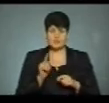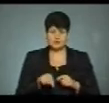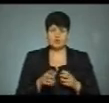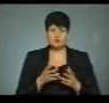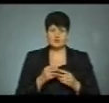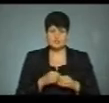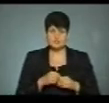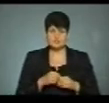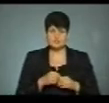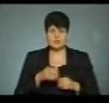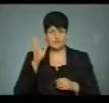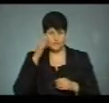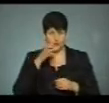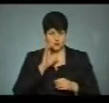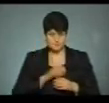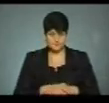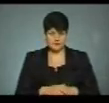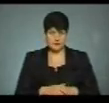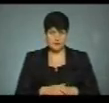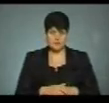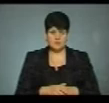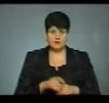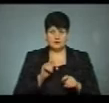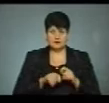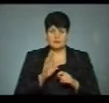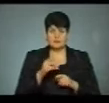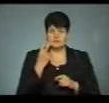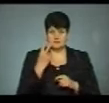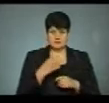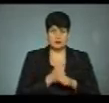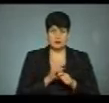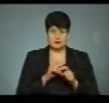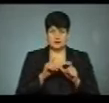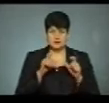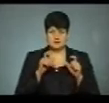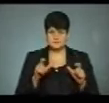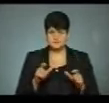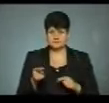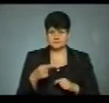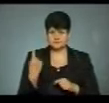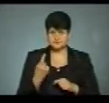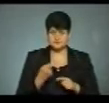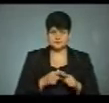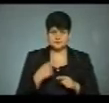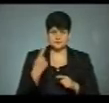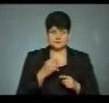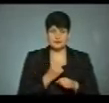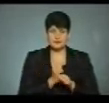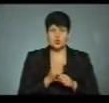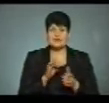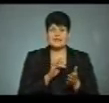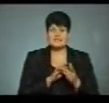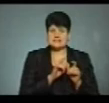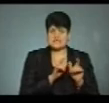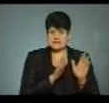і питну воду. Досліджувати буде 2 лабораторії, вони акредитовані у нас в Тернопільській області. Це обласний лабораторний центр